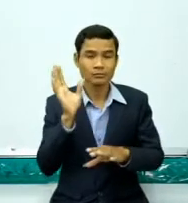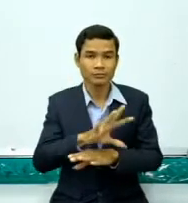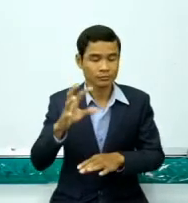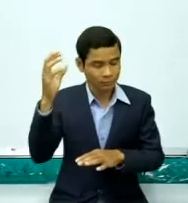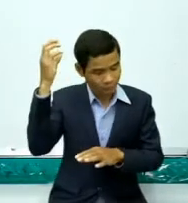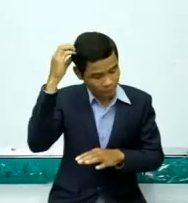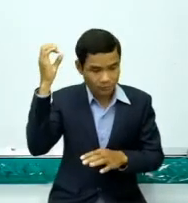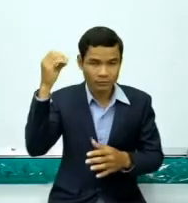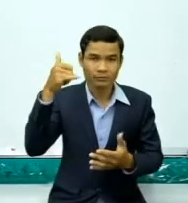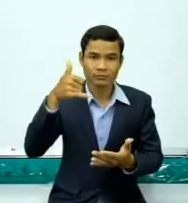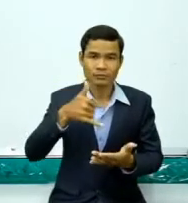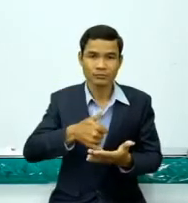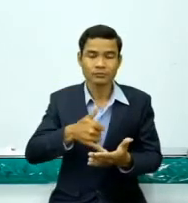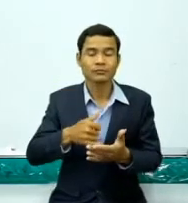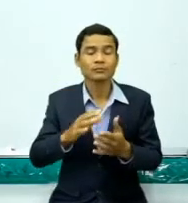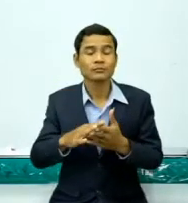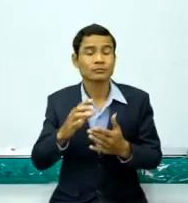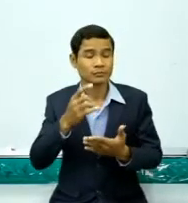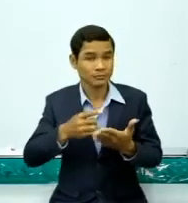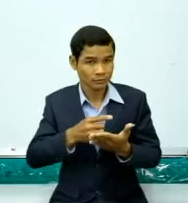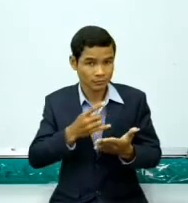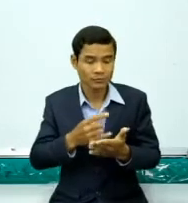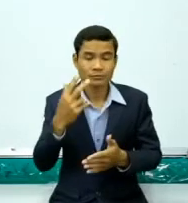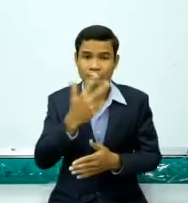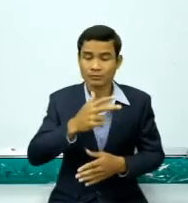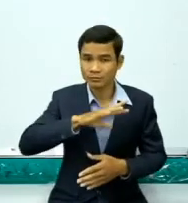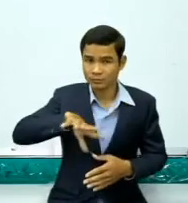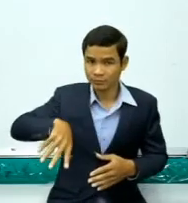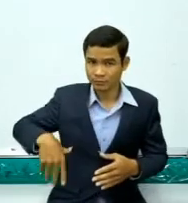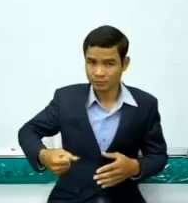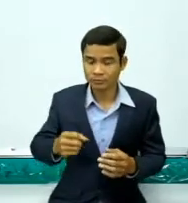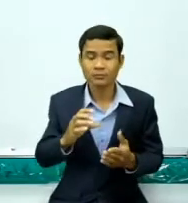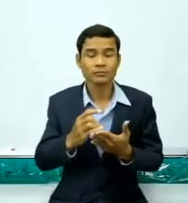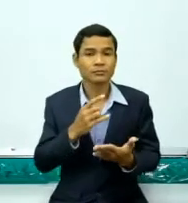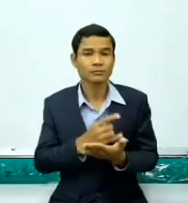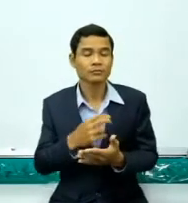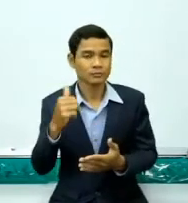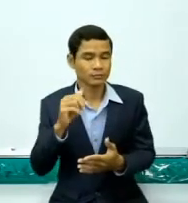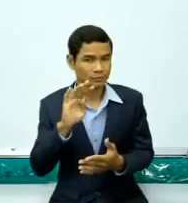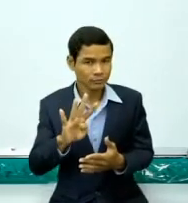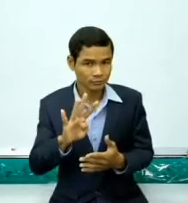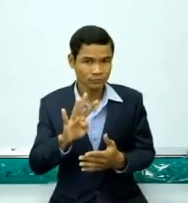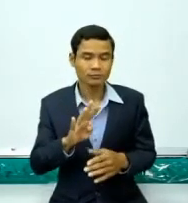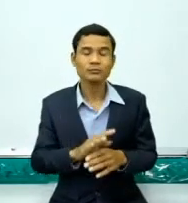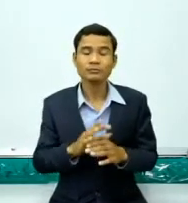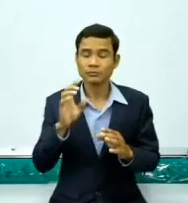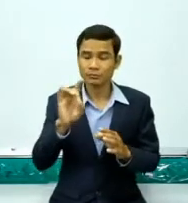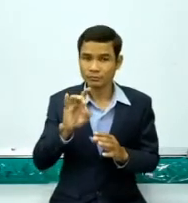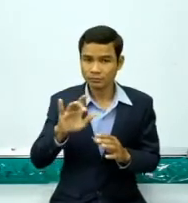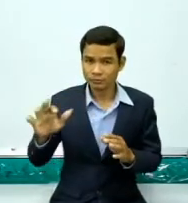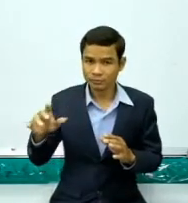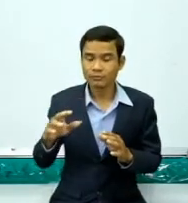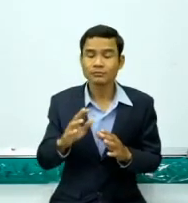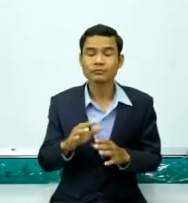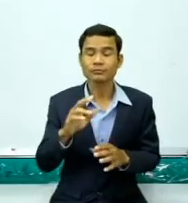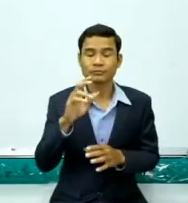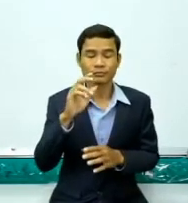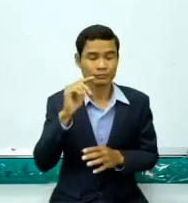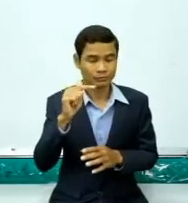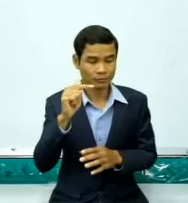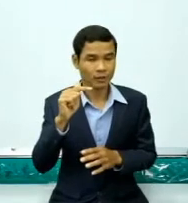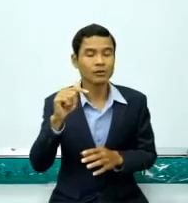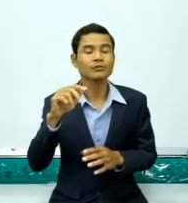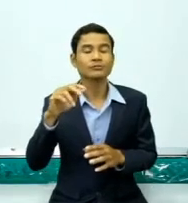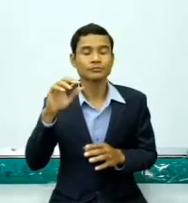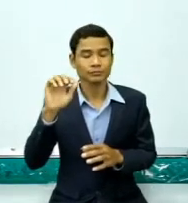chàm. Thế ngay này cũng đã, nên khiến được cho một vị trí phía xa khám ái, mê riêng tì bốn, chân chân nè, ngó, nhó, xóm